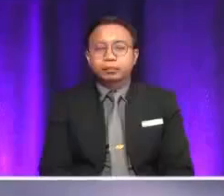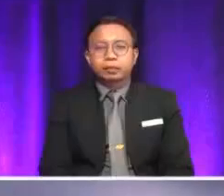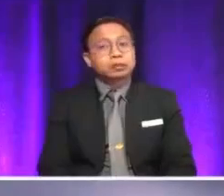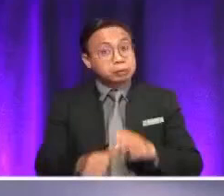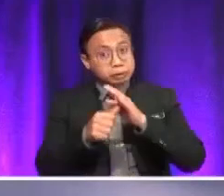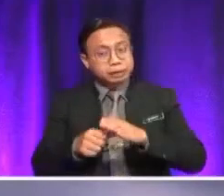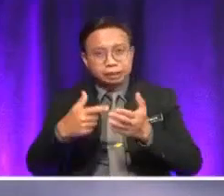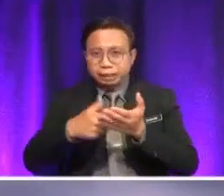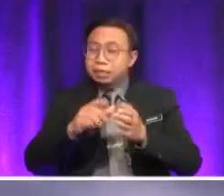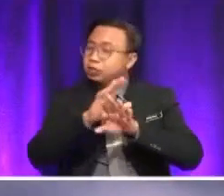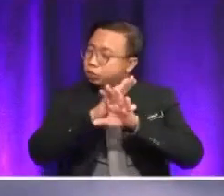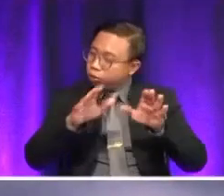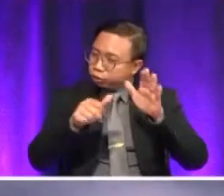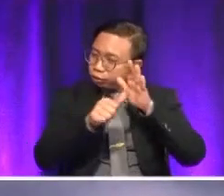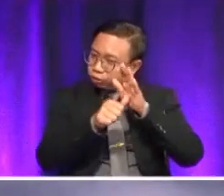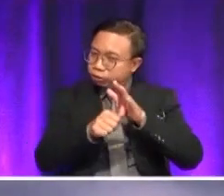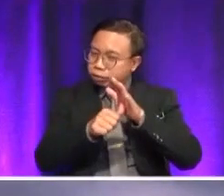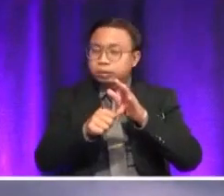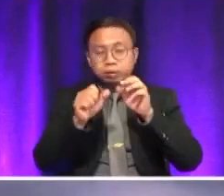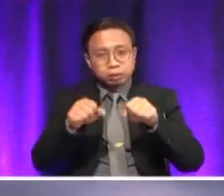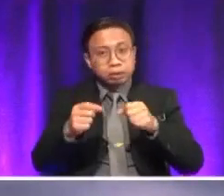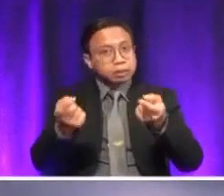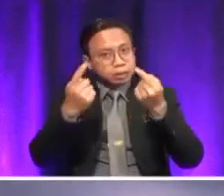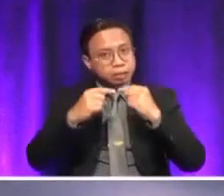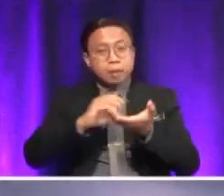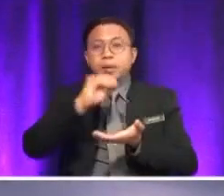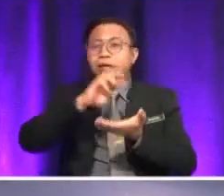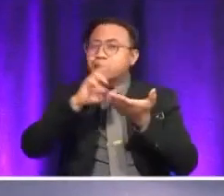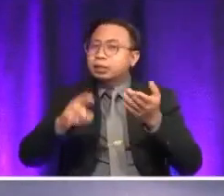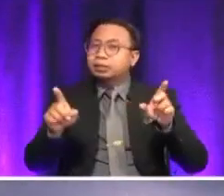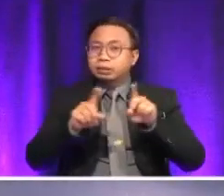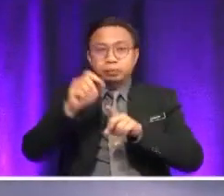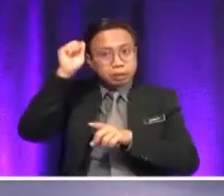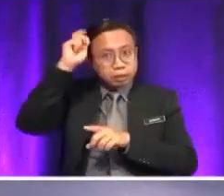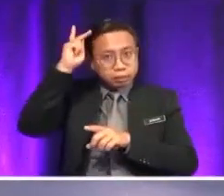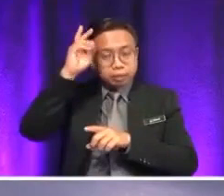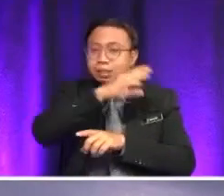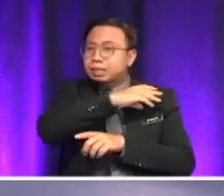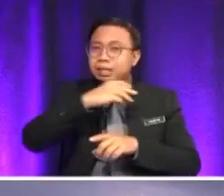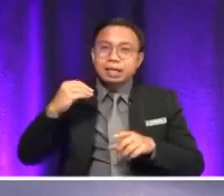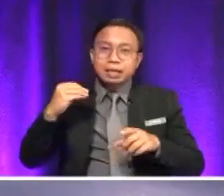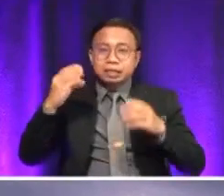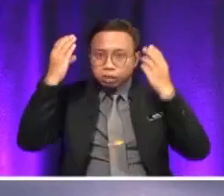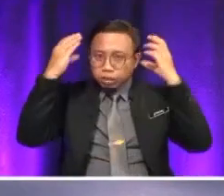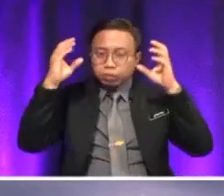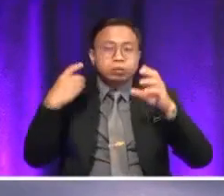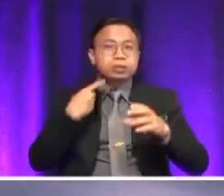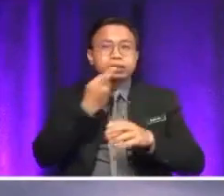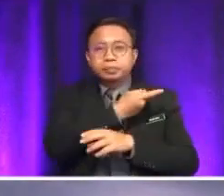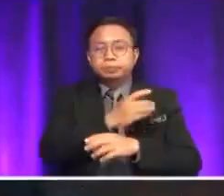Stres lagi ke tu? Jangan stres-stres lah. Kita pun dah kembali dalam menengah rendah bersama dengan saya, Akmal Nazri, dan juga cikgu kita, Cikgu Jafri. Okey,